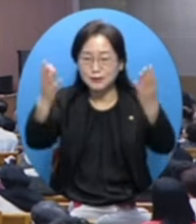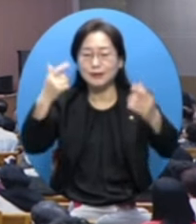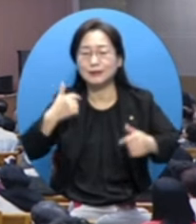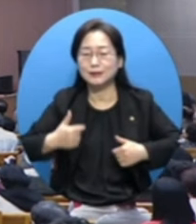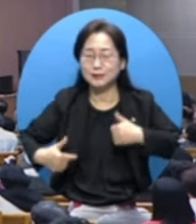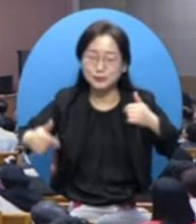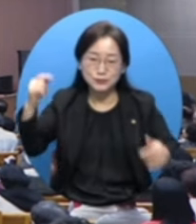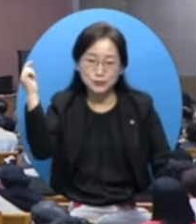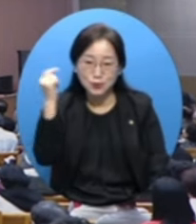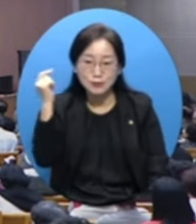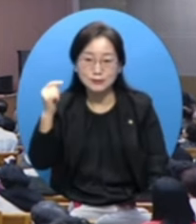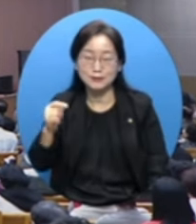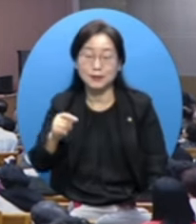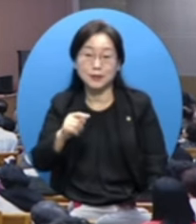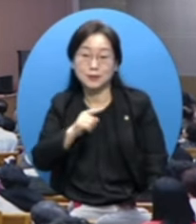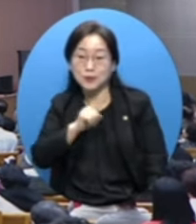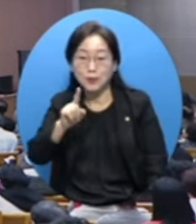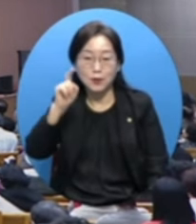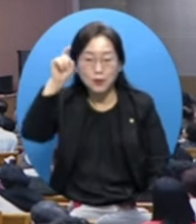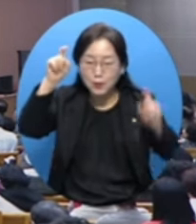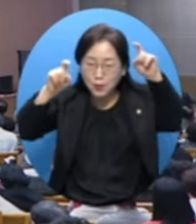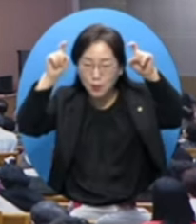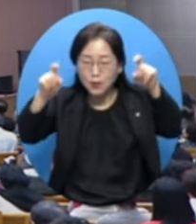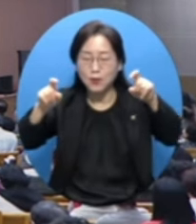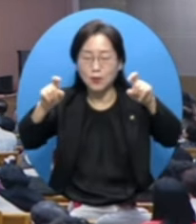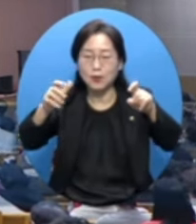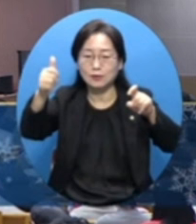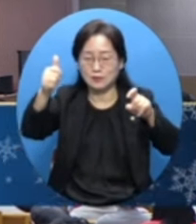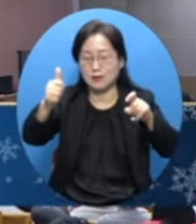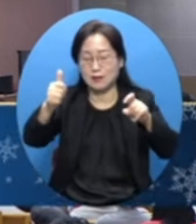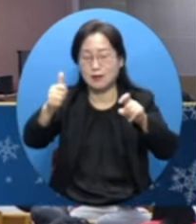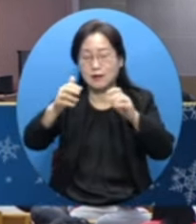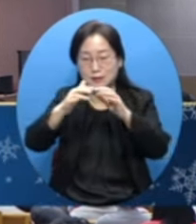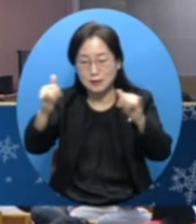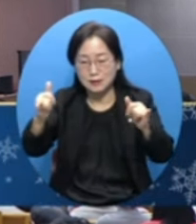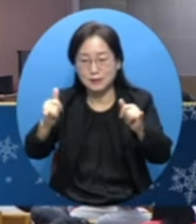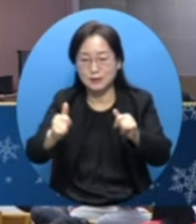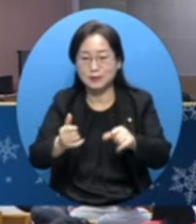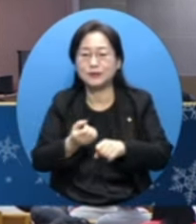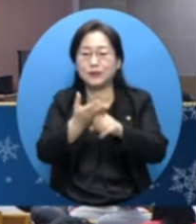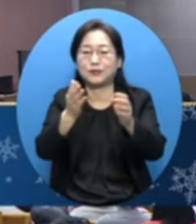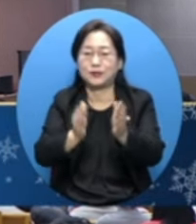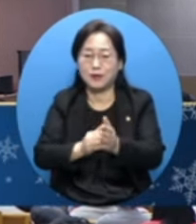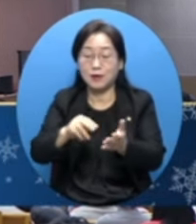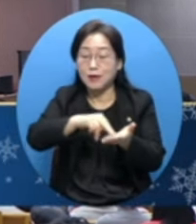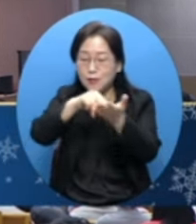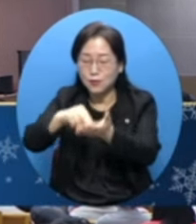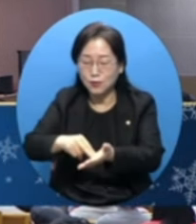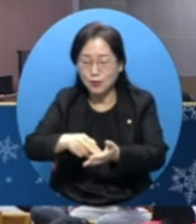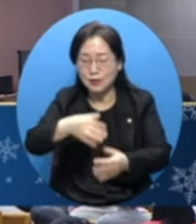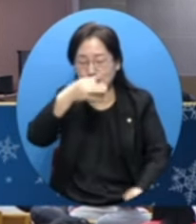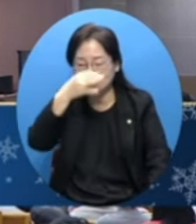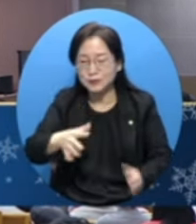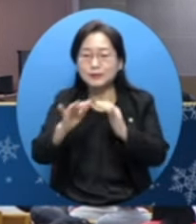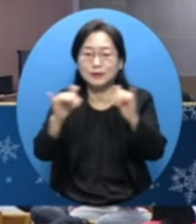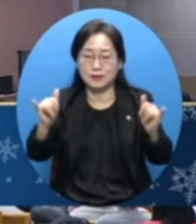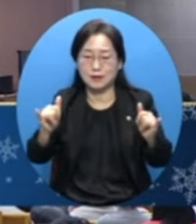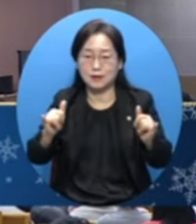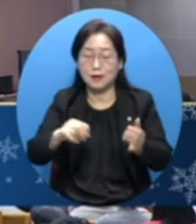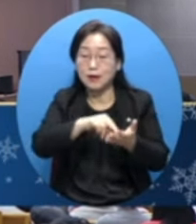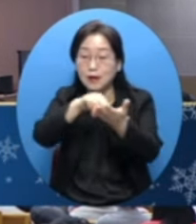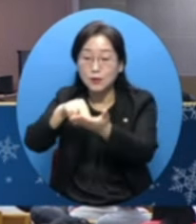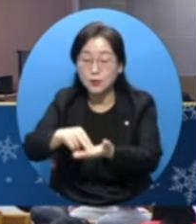소식이 먼저 목자들에게 전해집니다 그들은 외롭고 고단한 인생을 살고 있는 자들이었습니다 외롭고 고단한